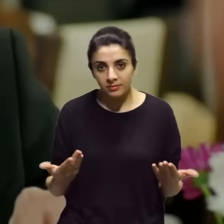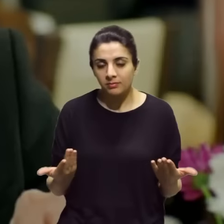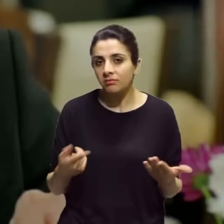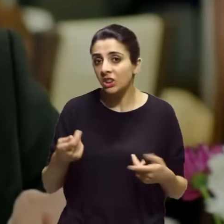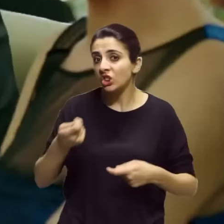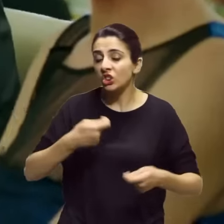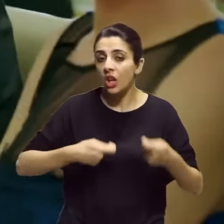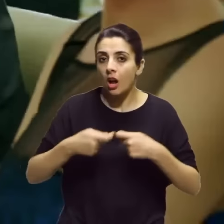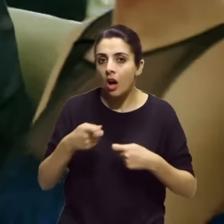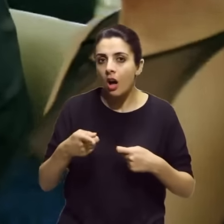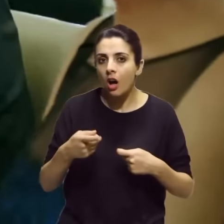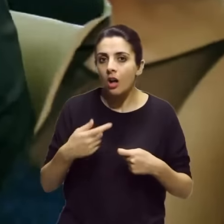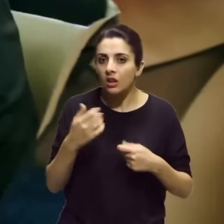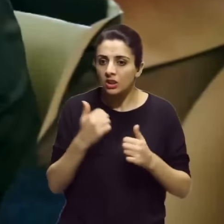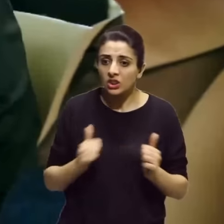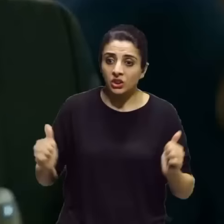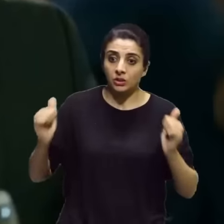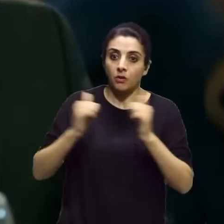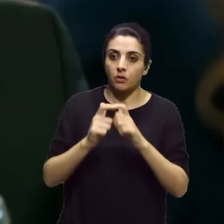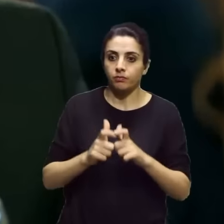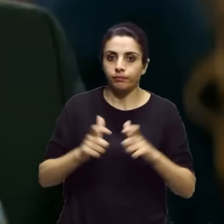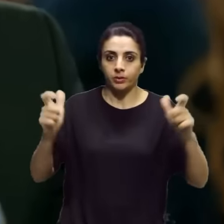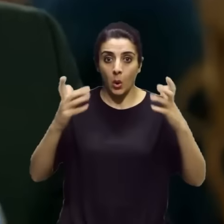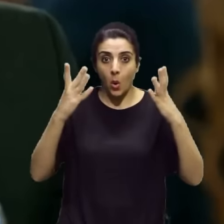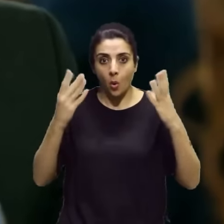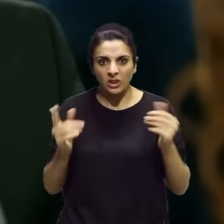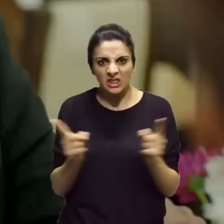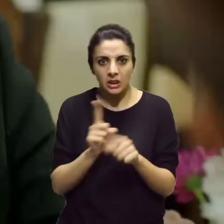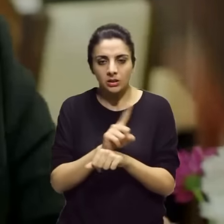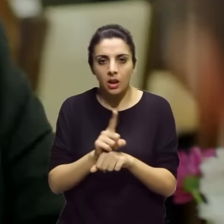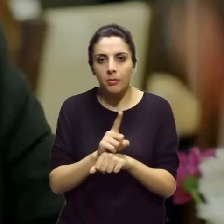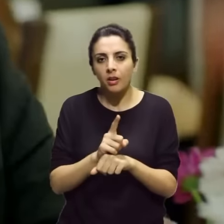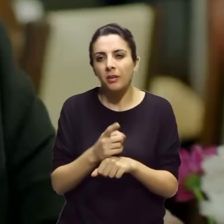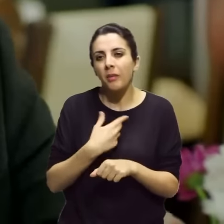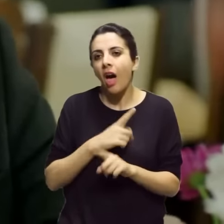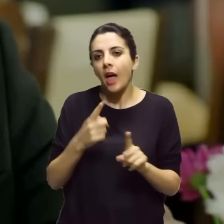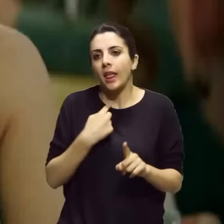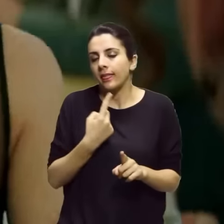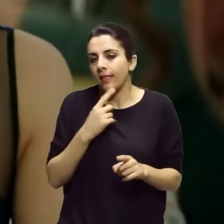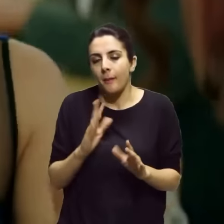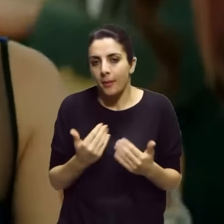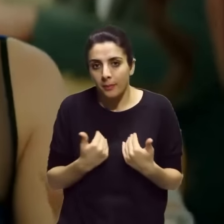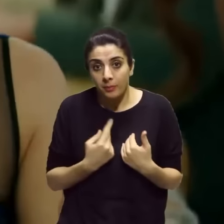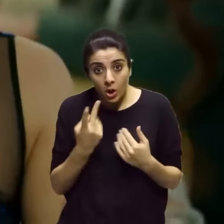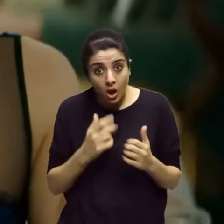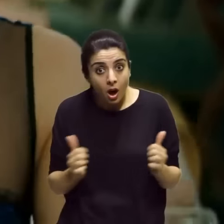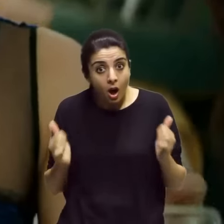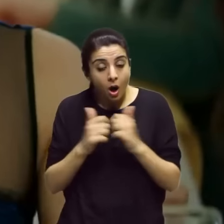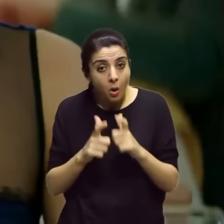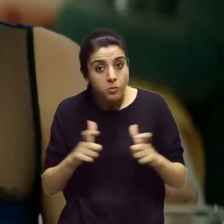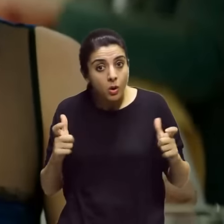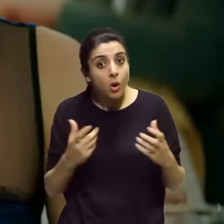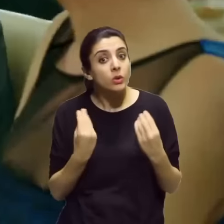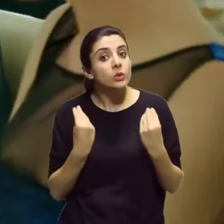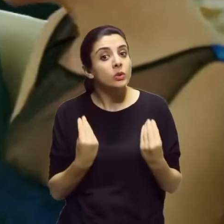Yani şirketi olduğundan iki kat daha büyüttüğüm için çok kısa sürede bu konuda pek mütevazi olamayacağım. İki kat mı? Aa